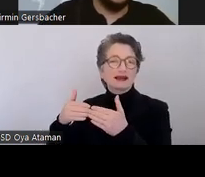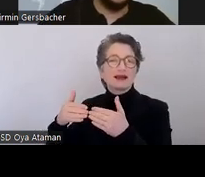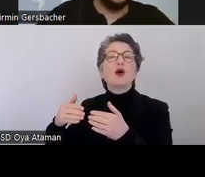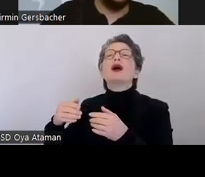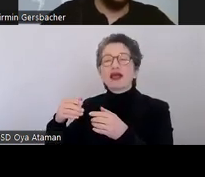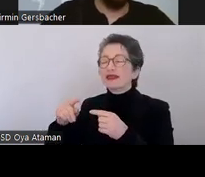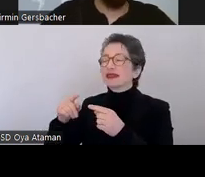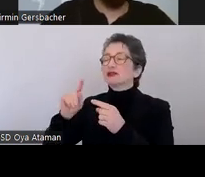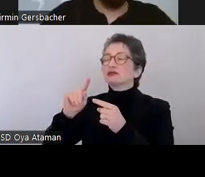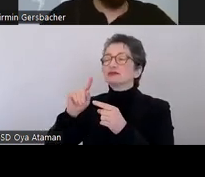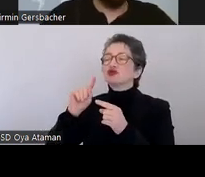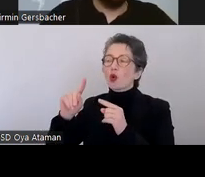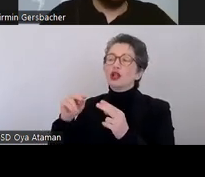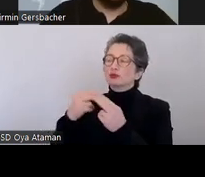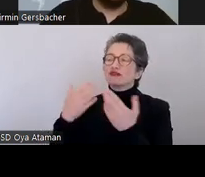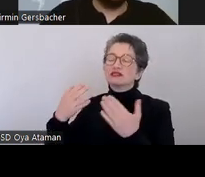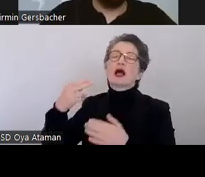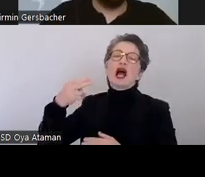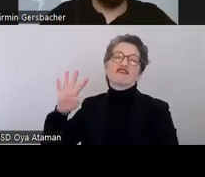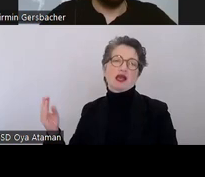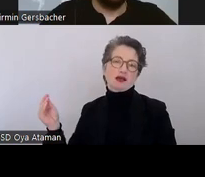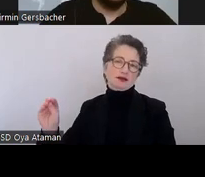sein, zum Beispiel.